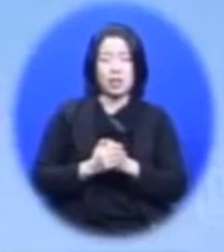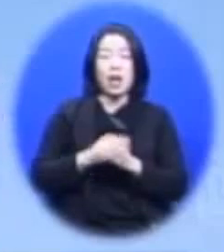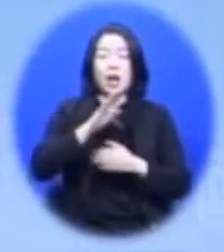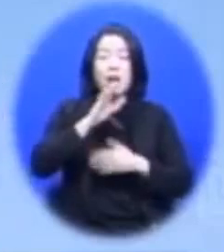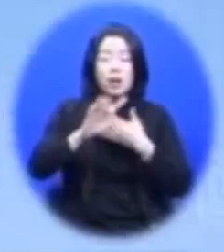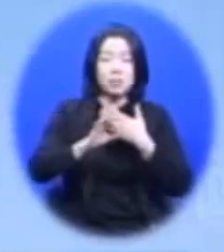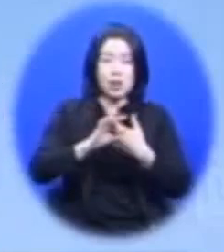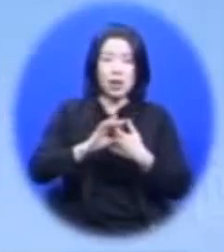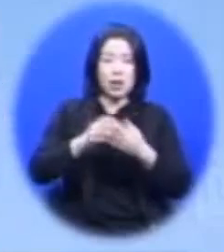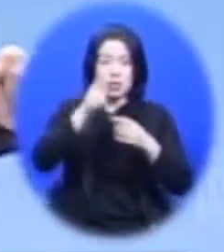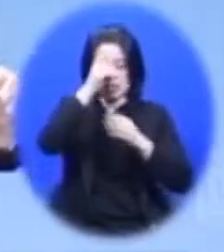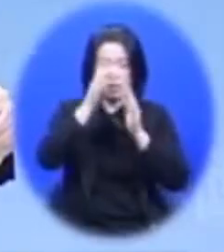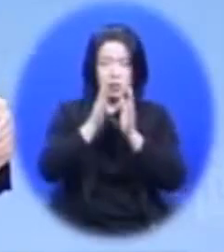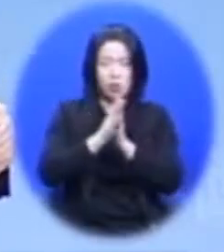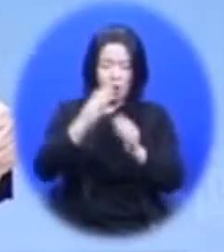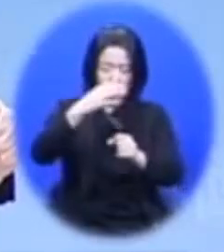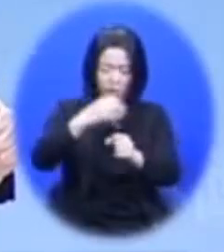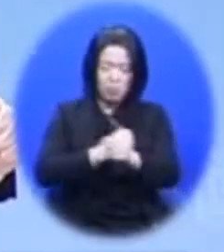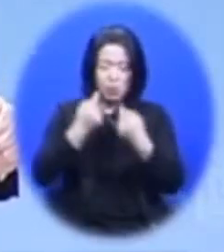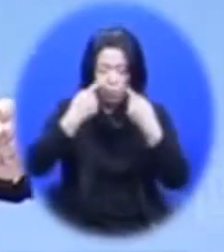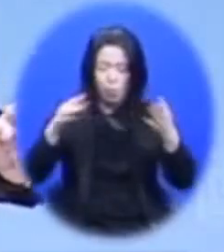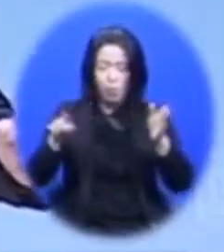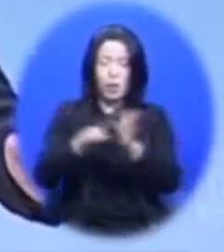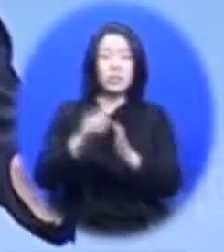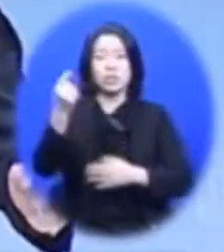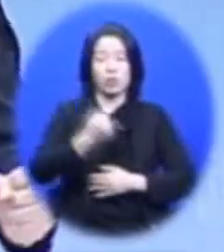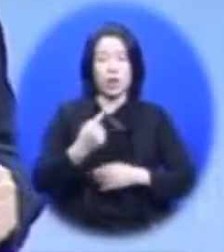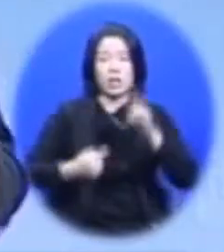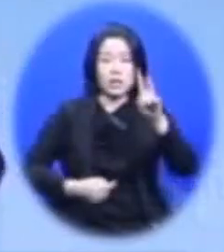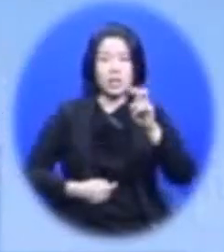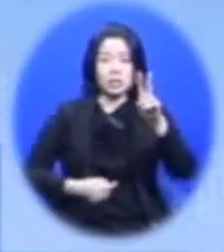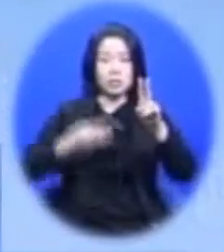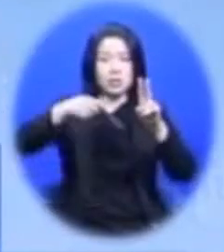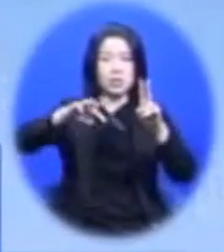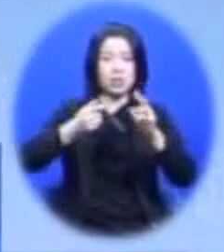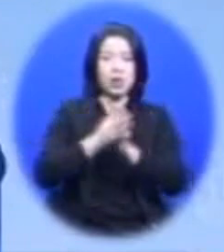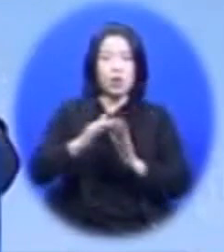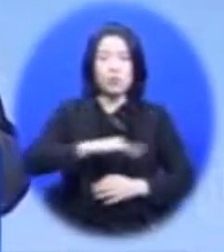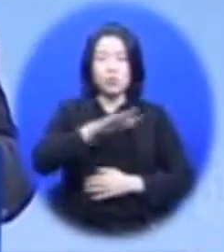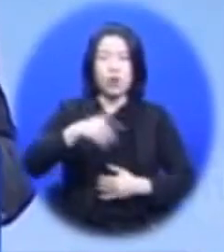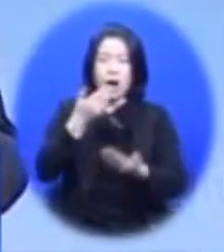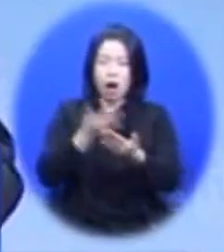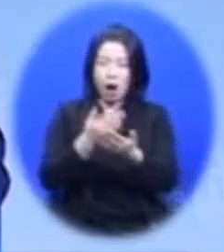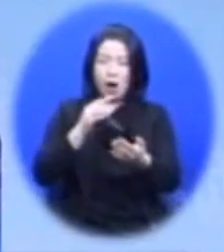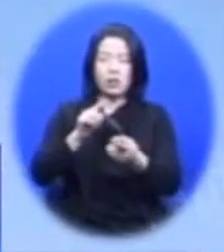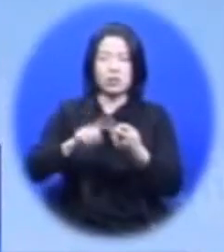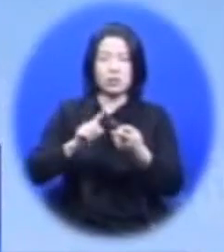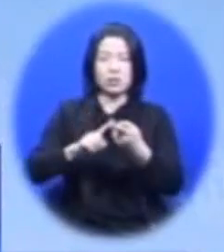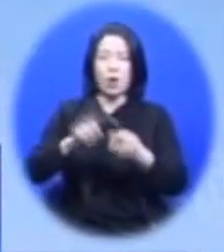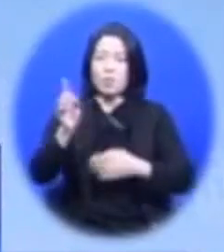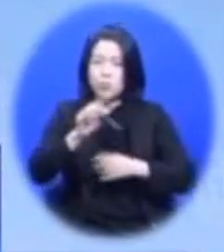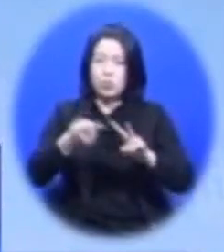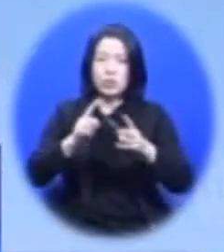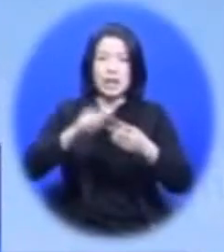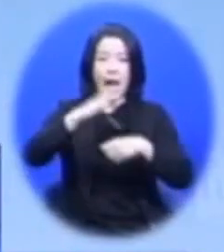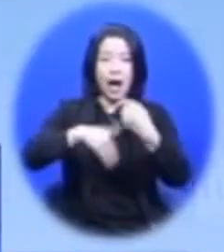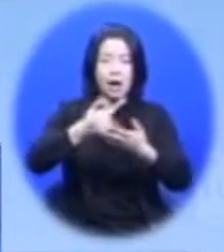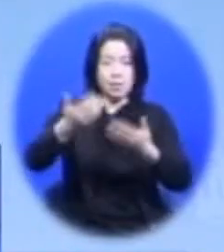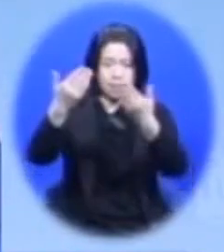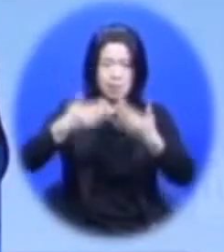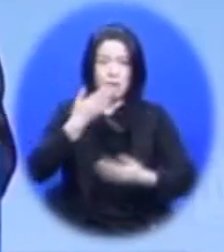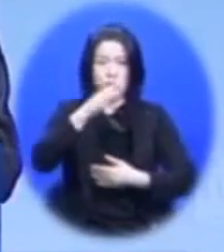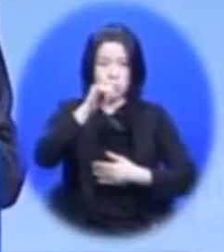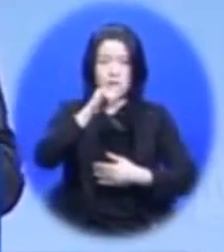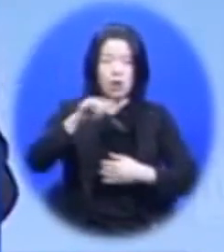그러면 기도에 엄청난 확신이 옵니다. 22절에 우리가 구하는 것은 무엇이든지 하나님께서 받을 것입니다.